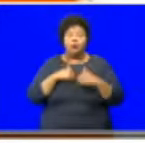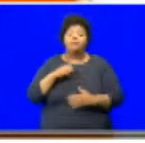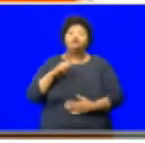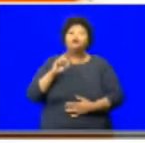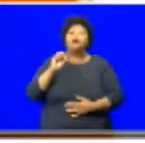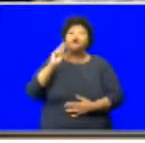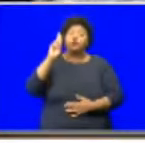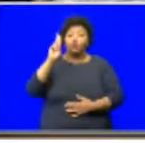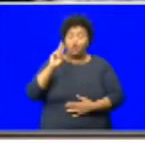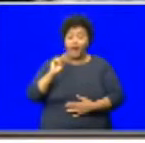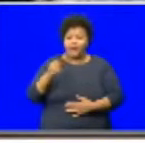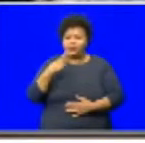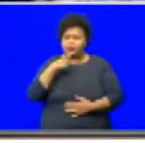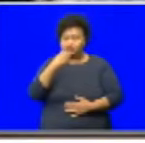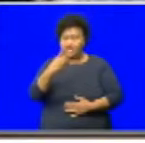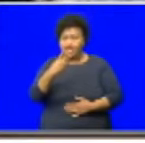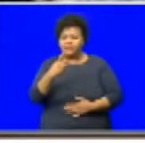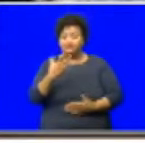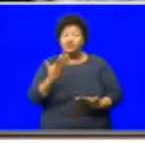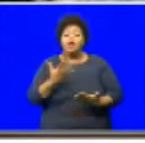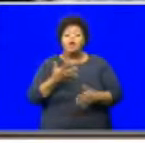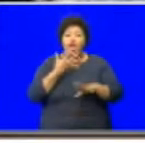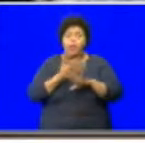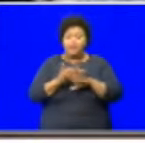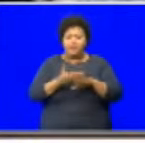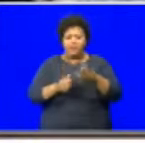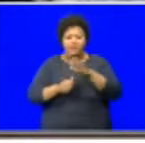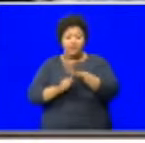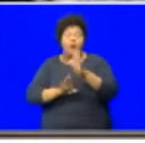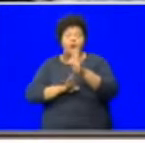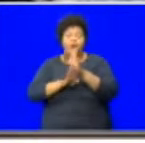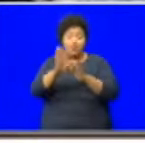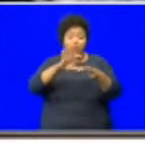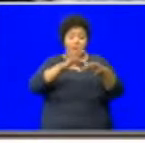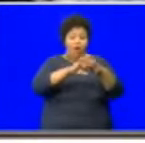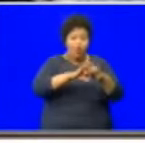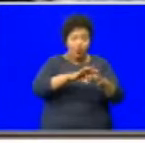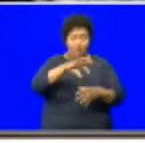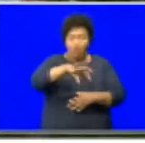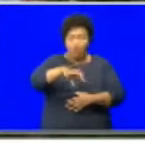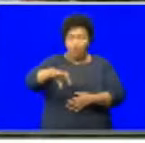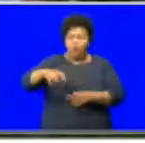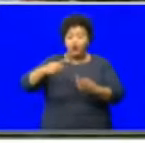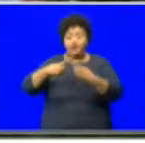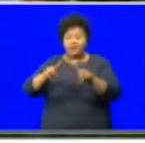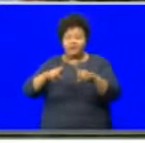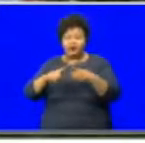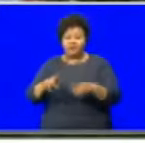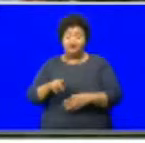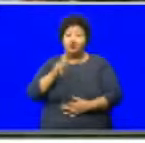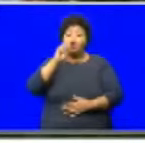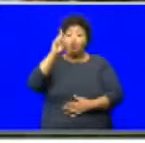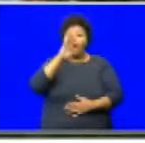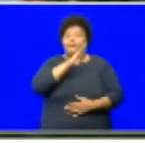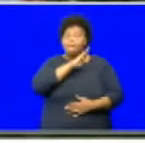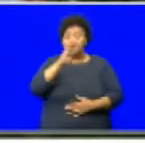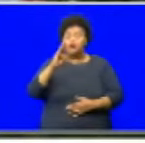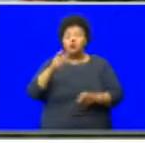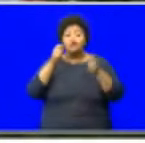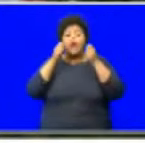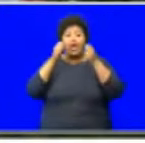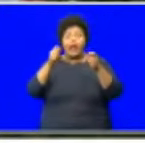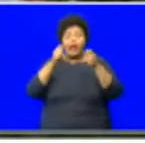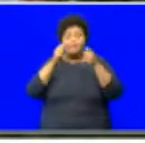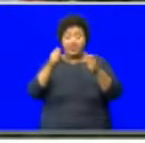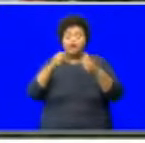kwamhlabhlangene kwenyusene lezinga lekuhlukubetana emakhaya. Umkhankaso wemhlaba wekucetha kuhlukubetana i-1 billion rising campaign